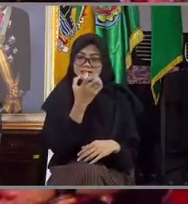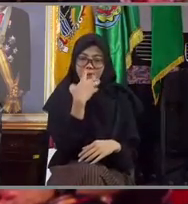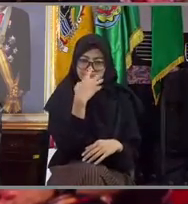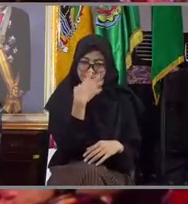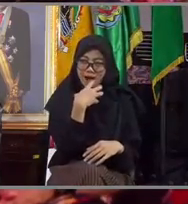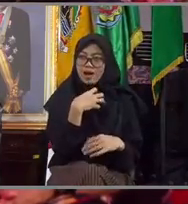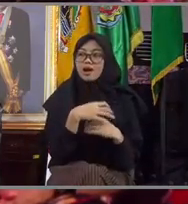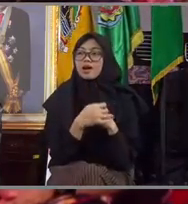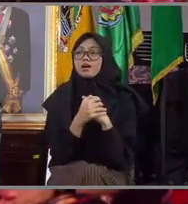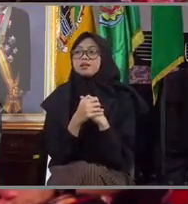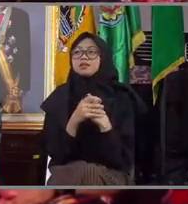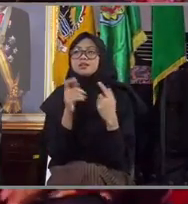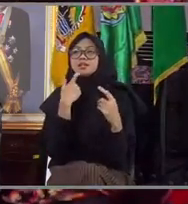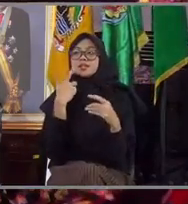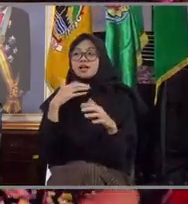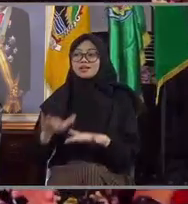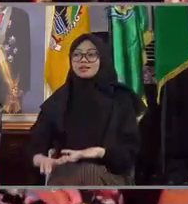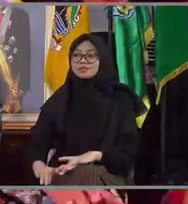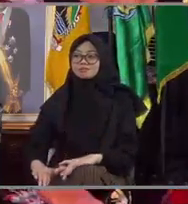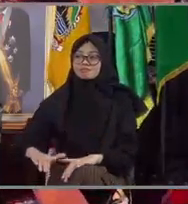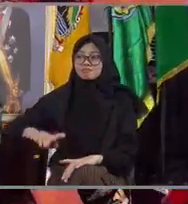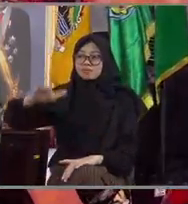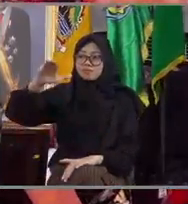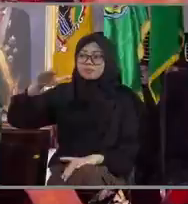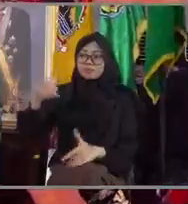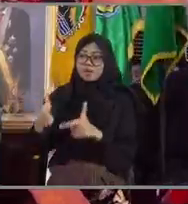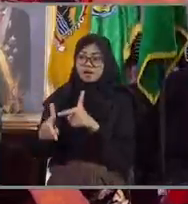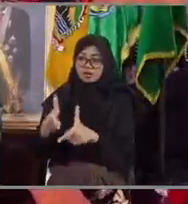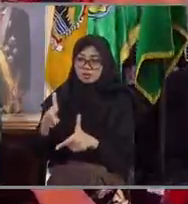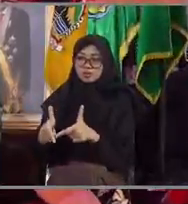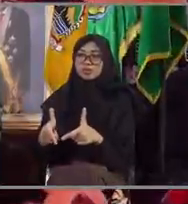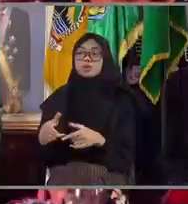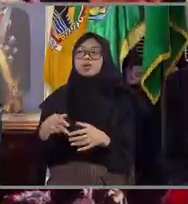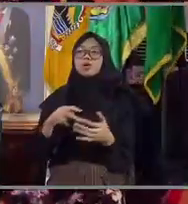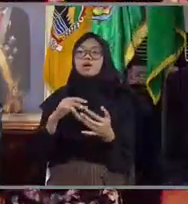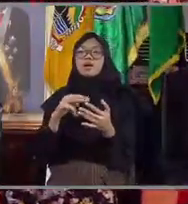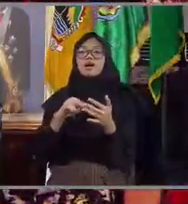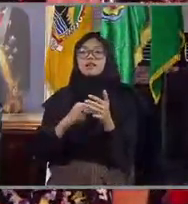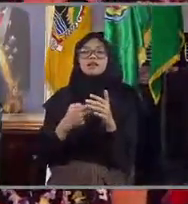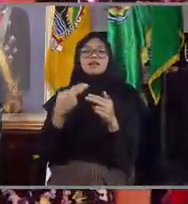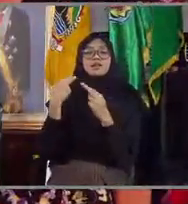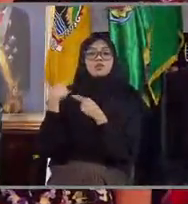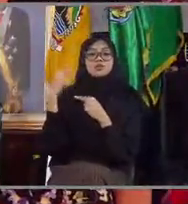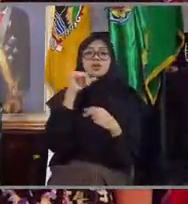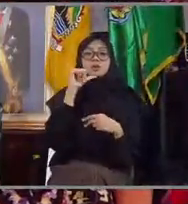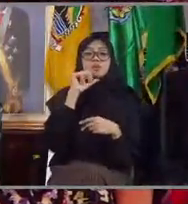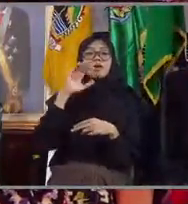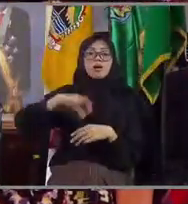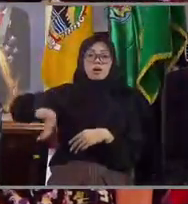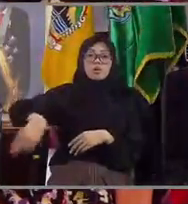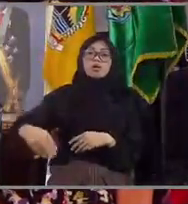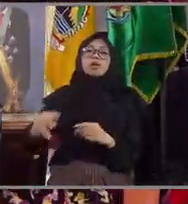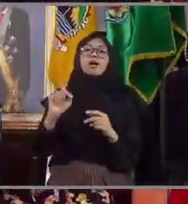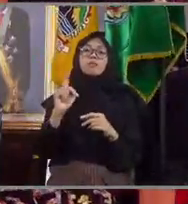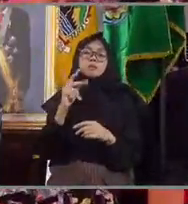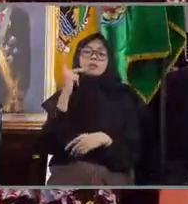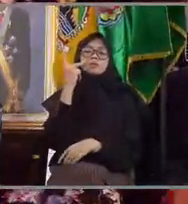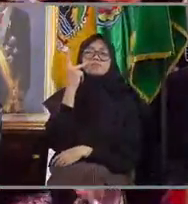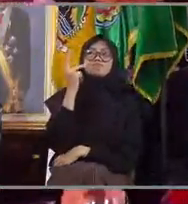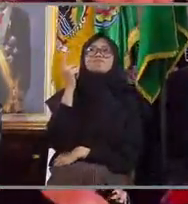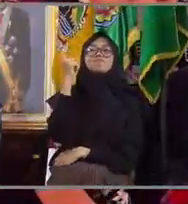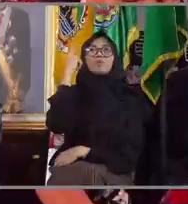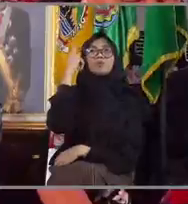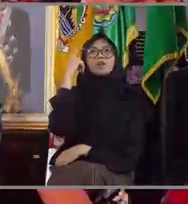kaitan masalah stantink ini ternyata ujungnya nanti adalah keluarga Karena itu saya memandang bahwa